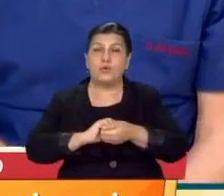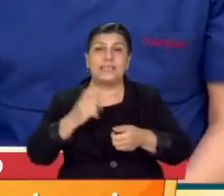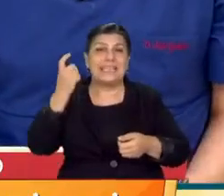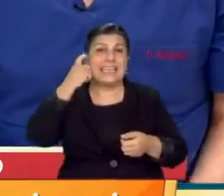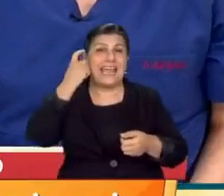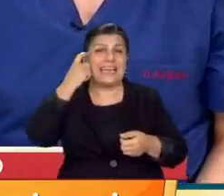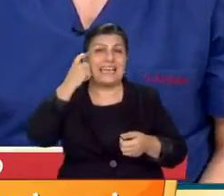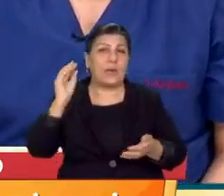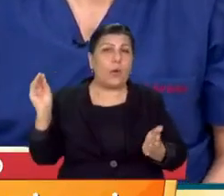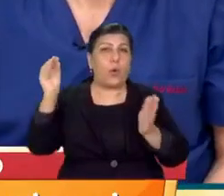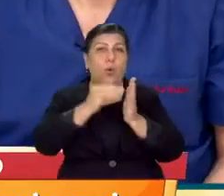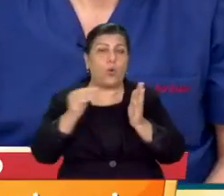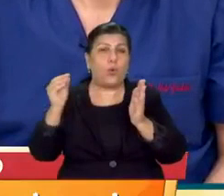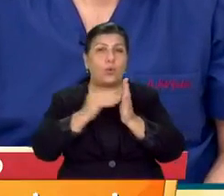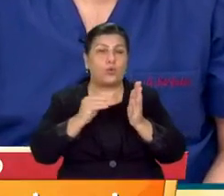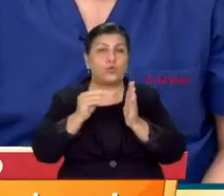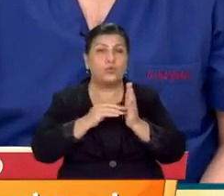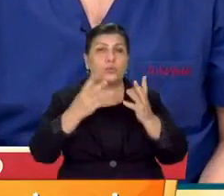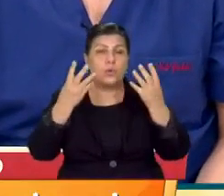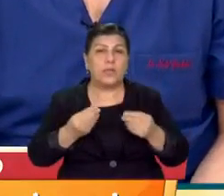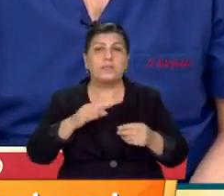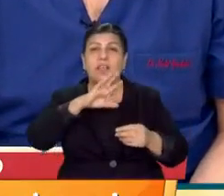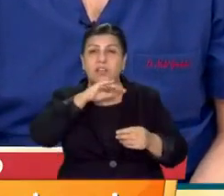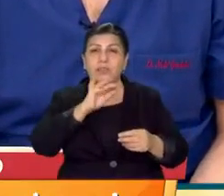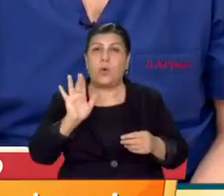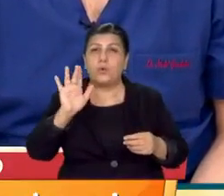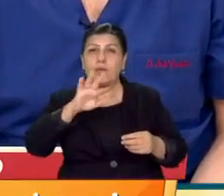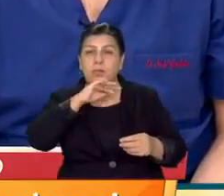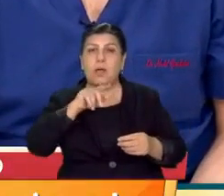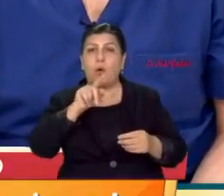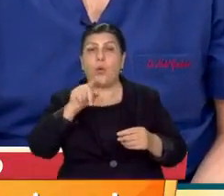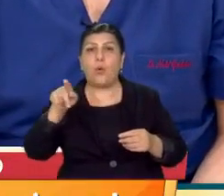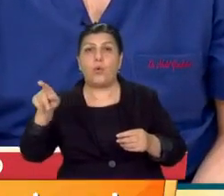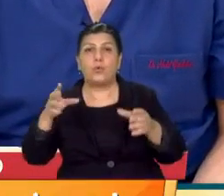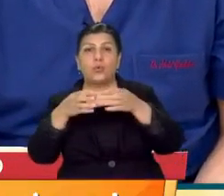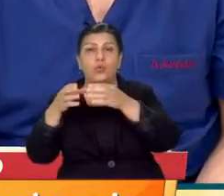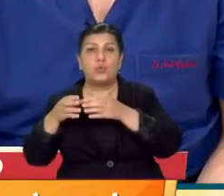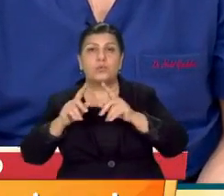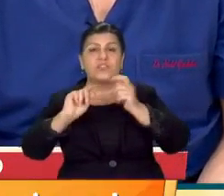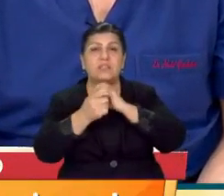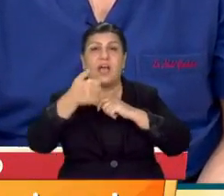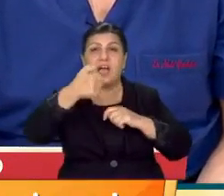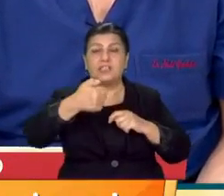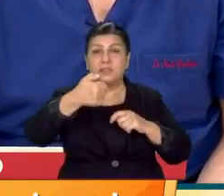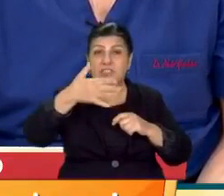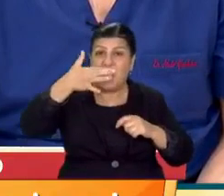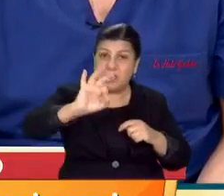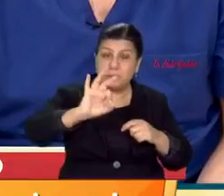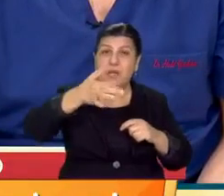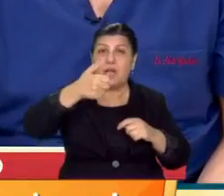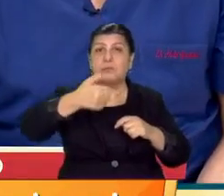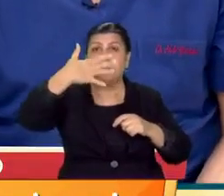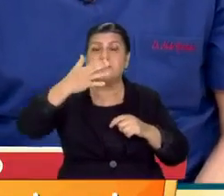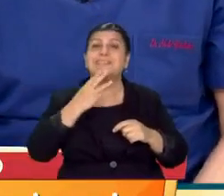tanımlamasına göre böyle yaşlı orta yaşlı falan onlar da değişti Artık atma bu 65 yaş